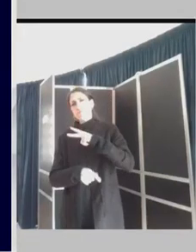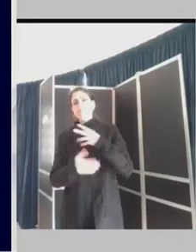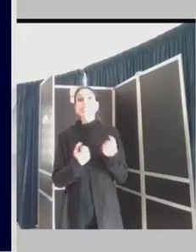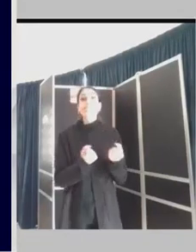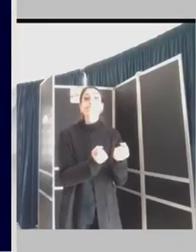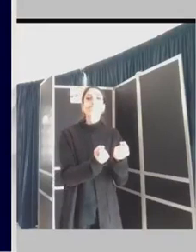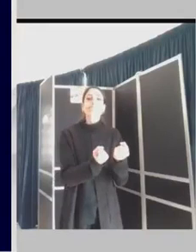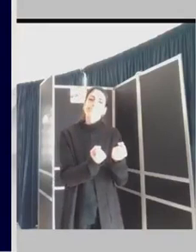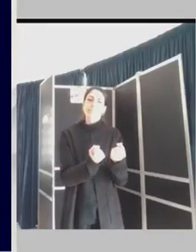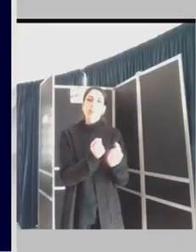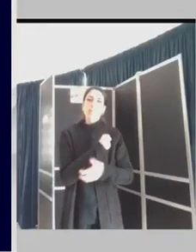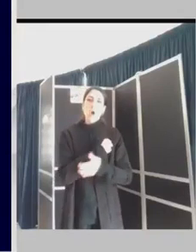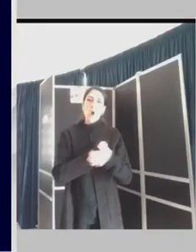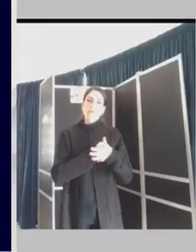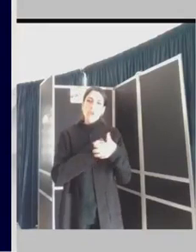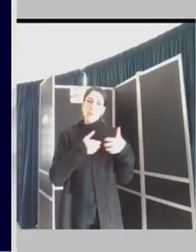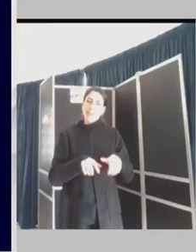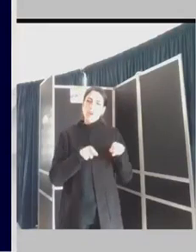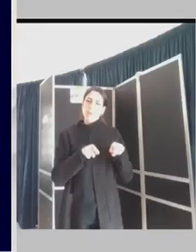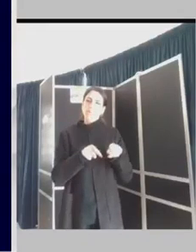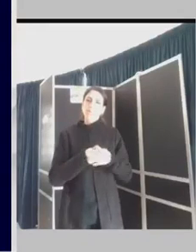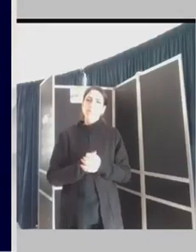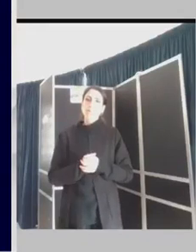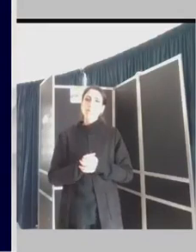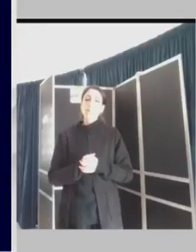Innanzitutto a livello politico